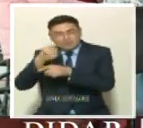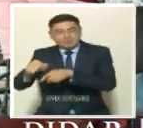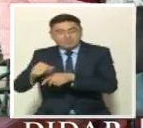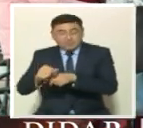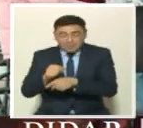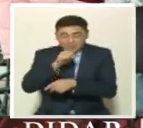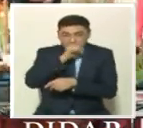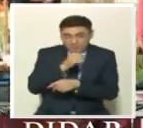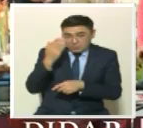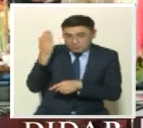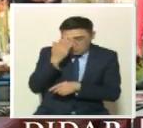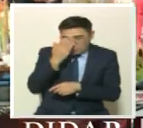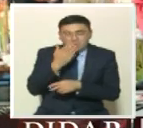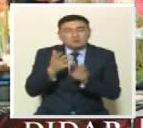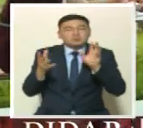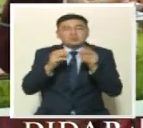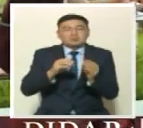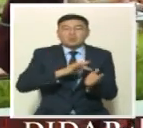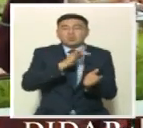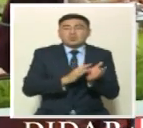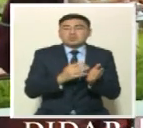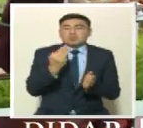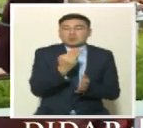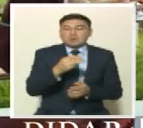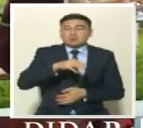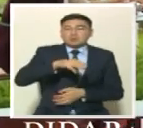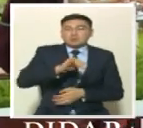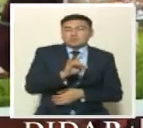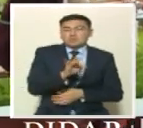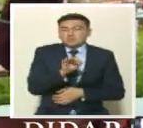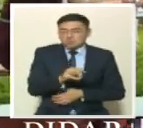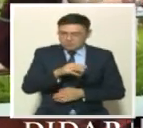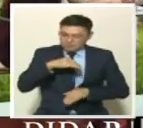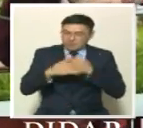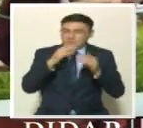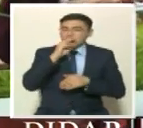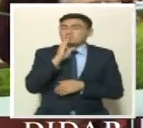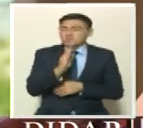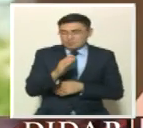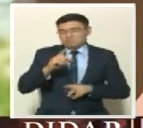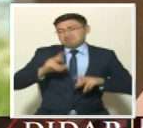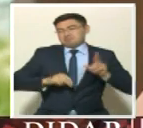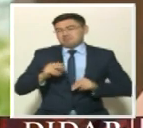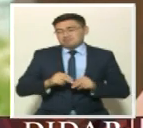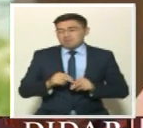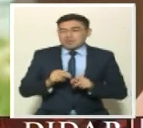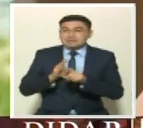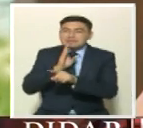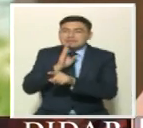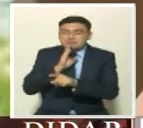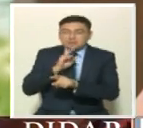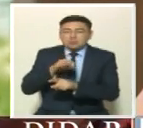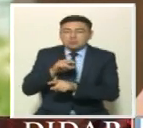сериала внесем свой вклад в развитие туризма в Актау. В сериале роли играют молодые актеры. Одной из главных персонажей Толқын играет Дильназ